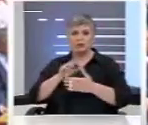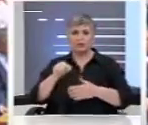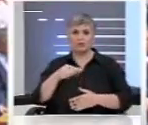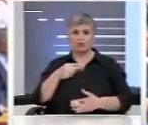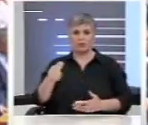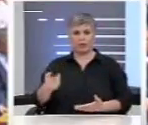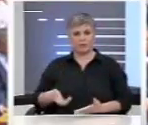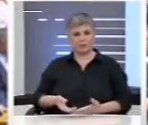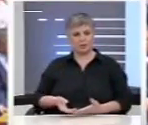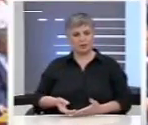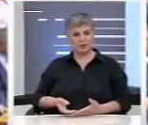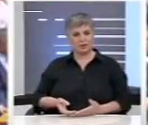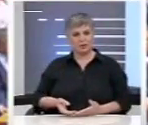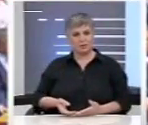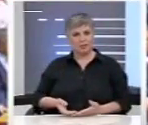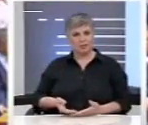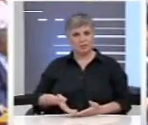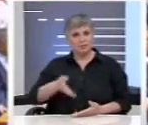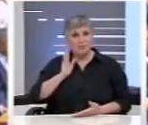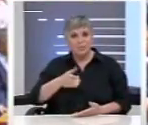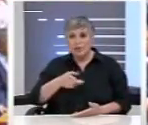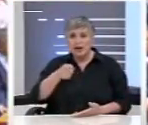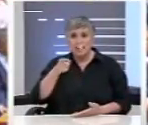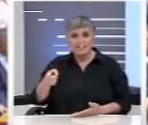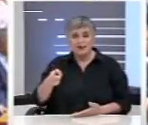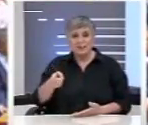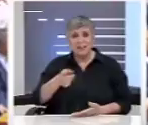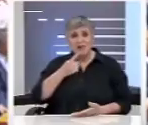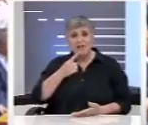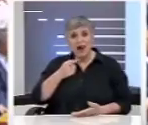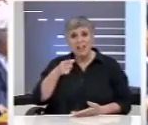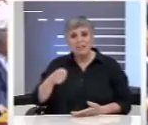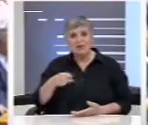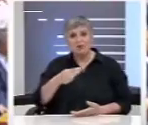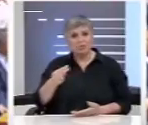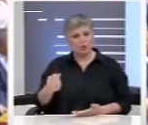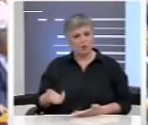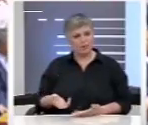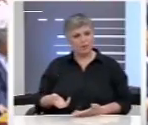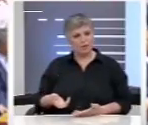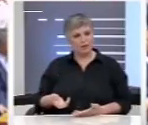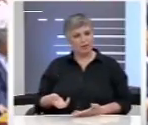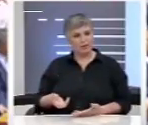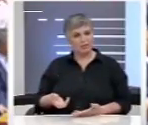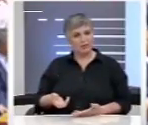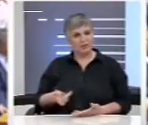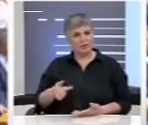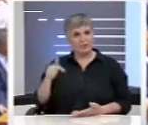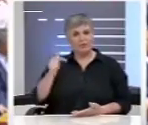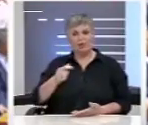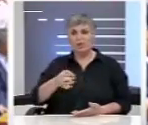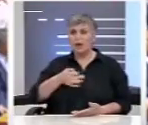Είναι δυνατόν να το λέτε σε αυτό? Είναι δυνατόν να παραγράφουμε το γεγονός ότι και τώρα είπατε τα χρόνια μετά